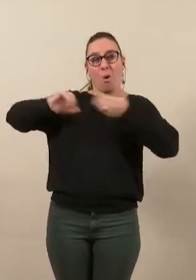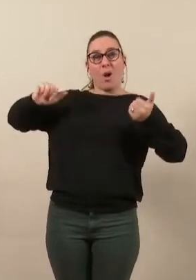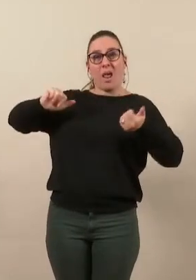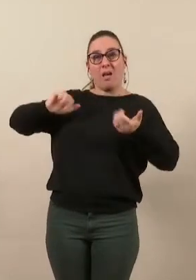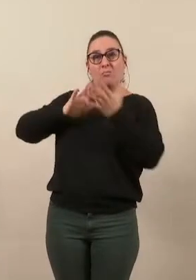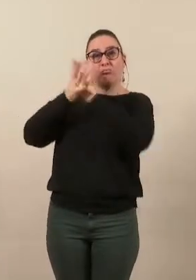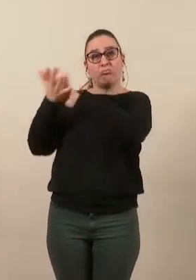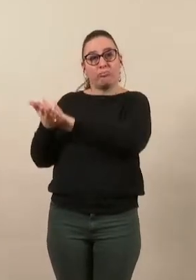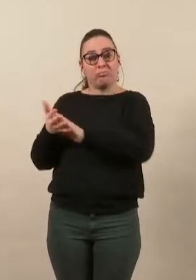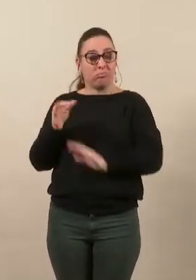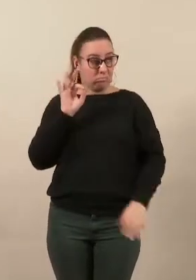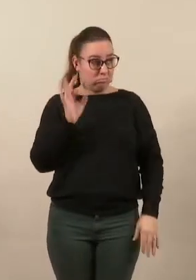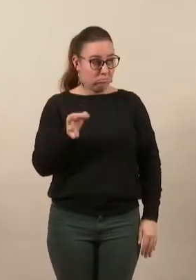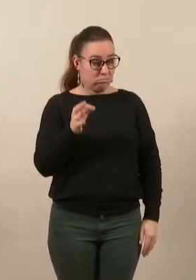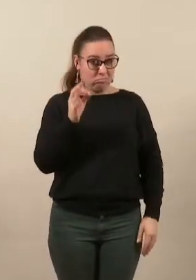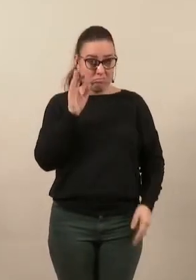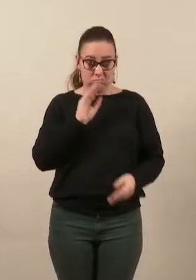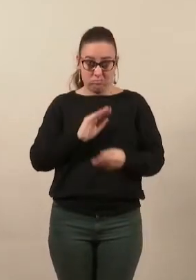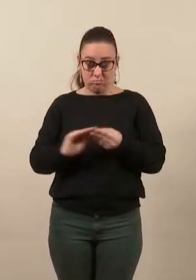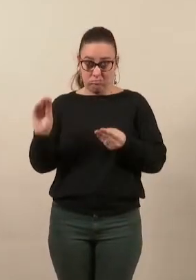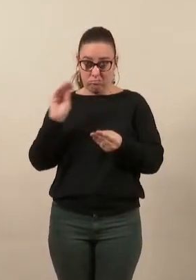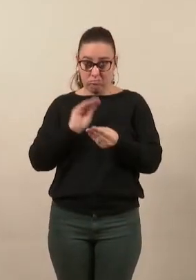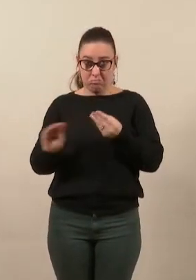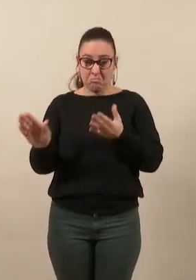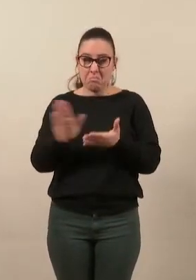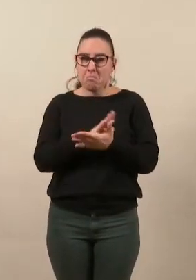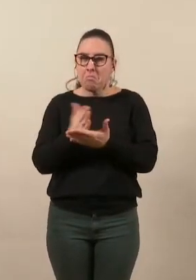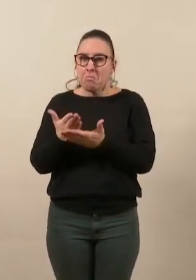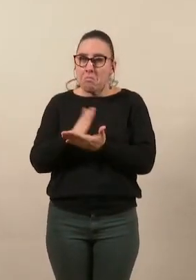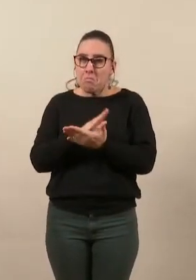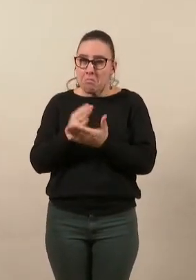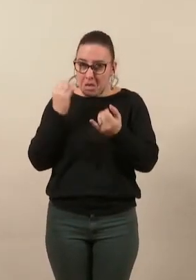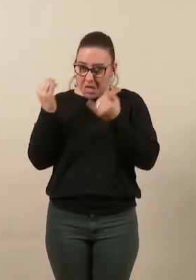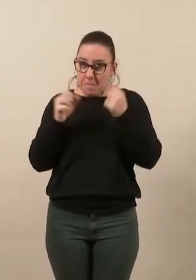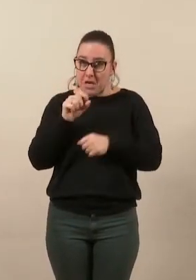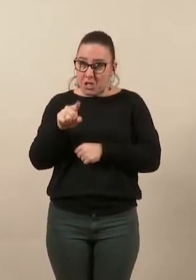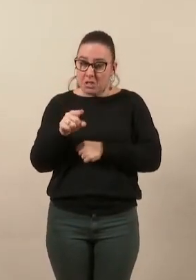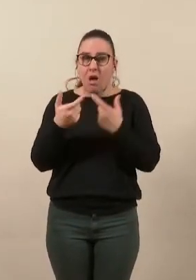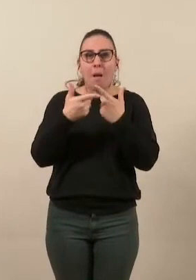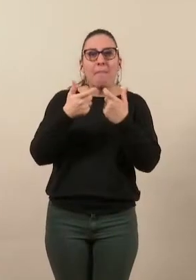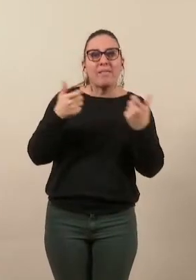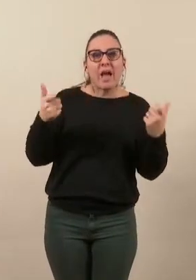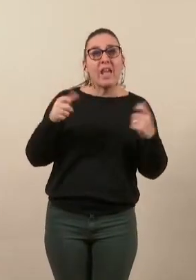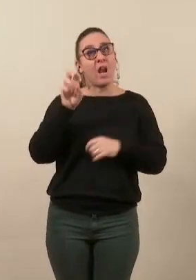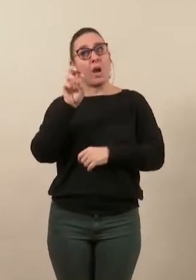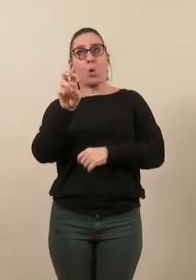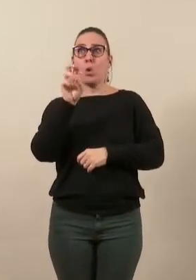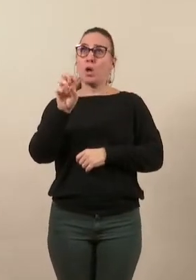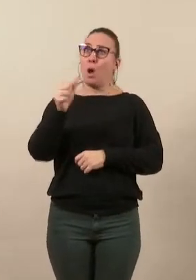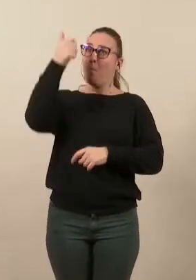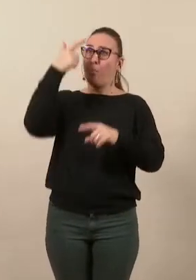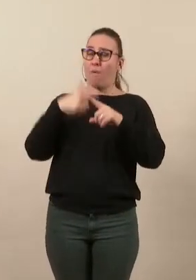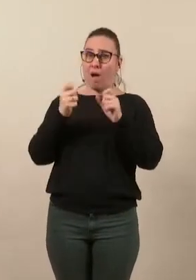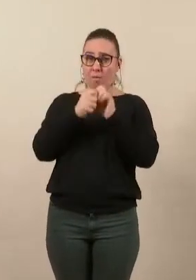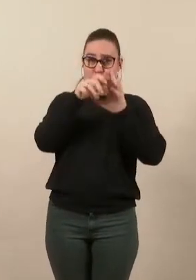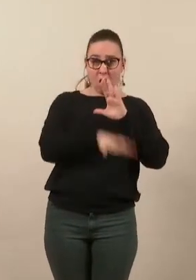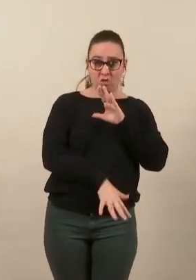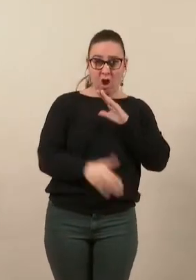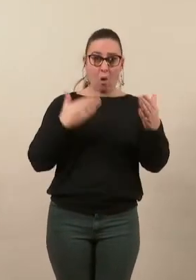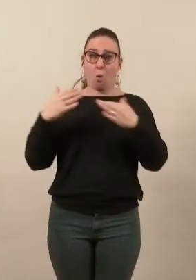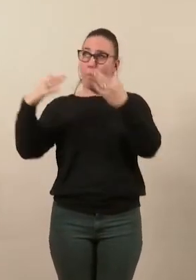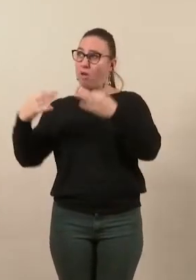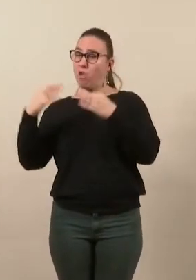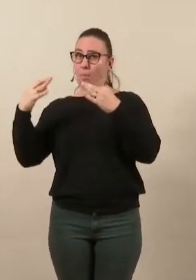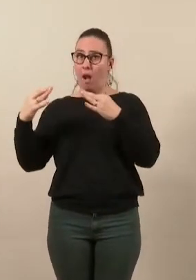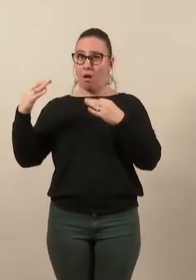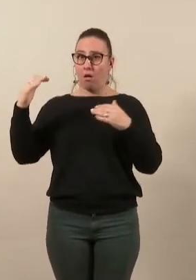là, franchement, j'ai comme un doute. Ce serait bien la première fois que du matériel écologique coûterait moins cher que du matériel